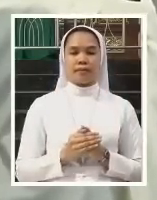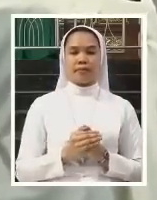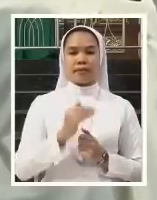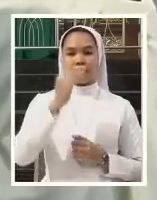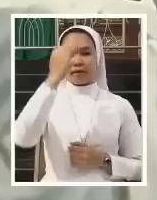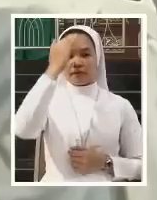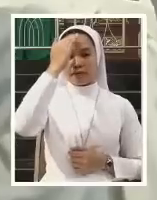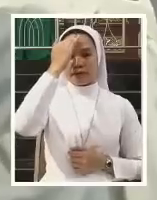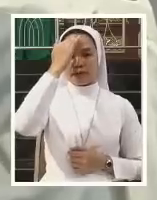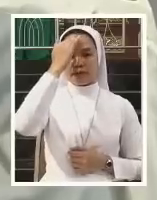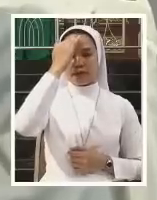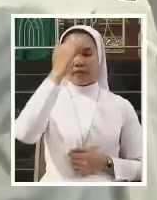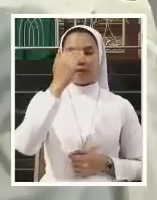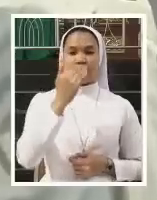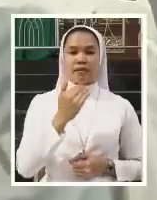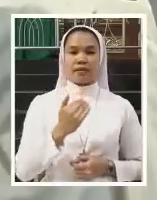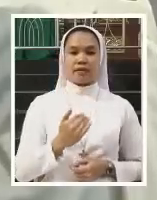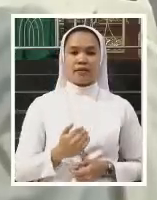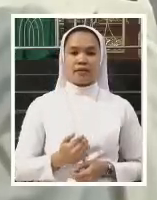Anama,